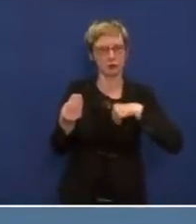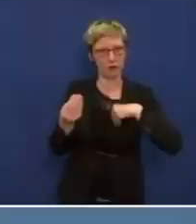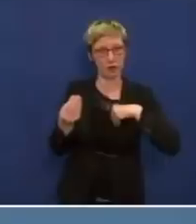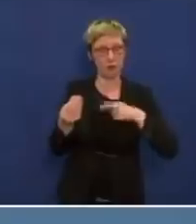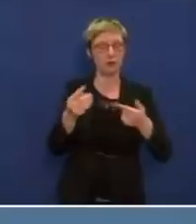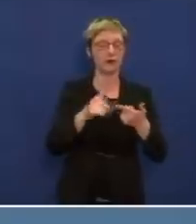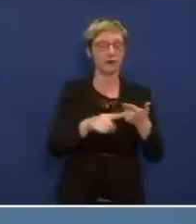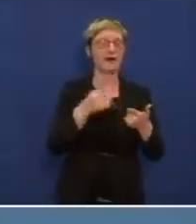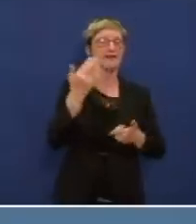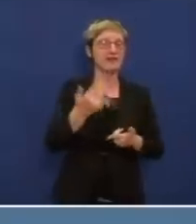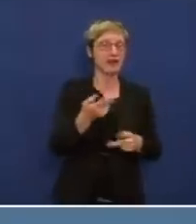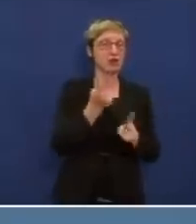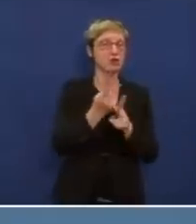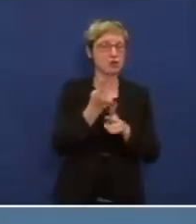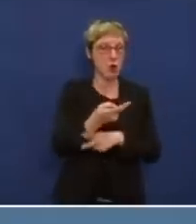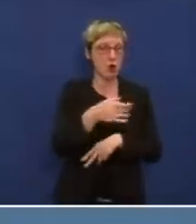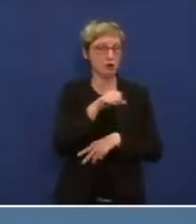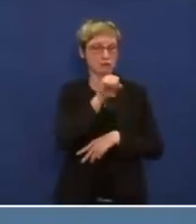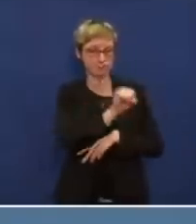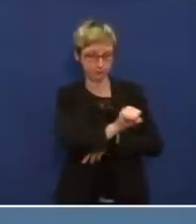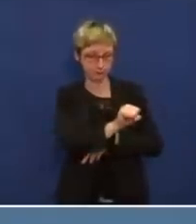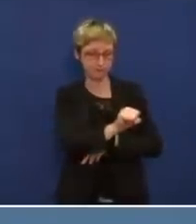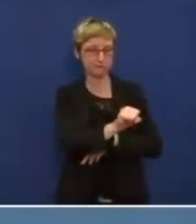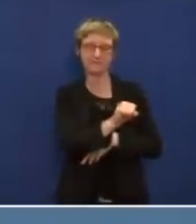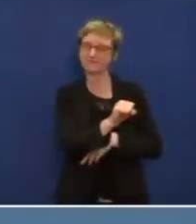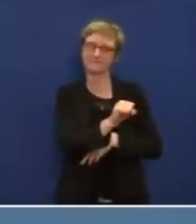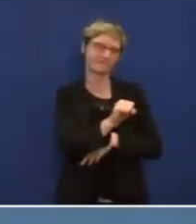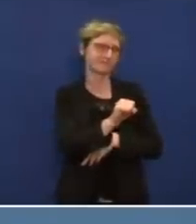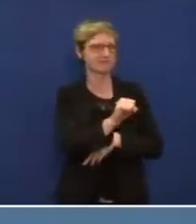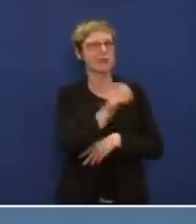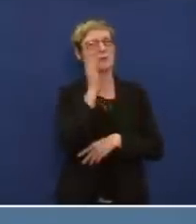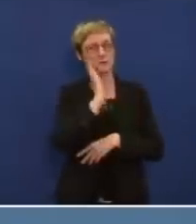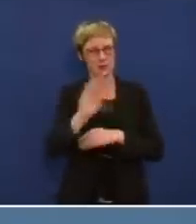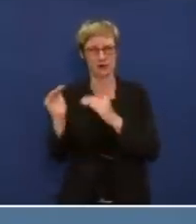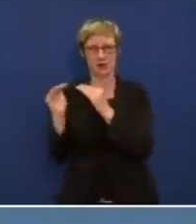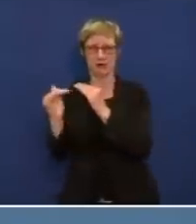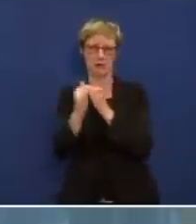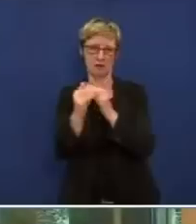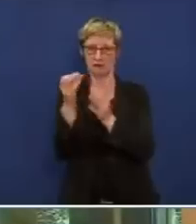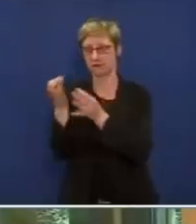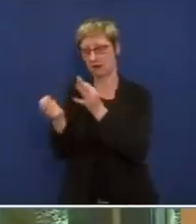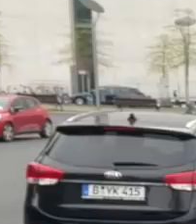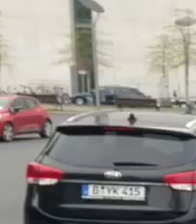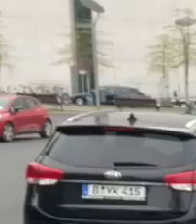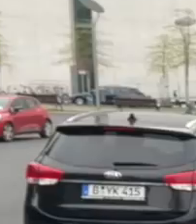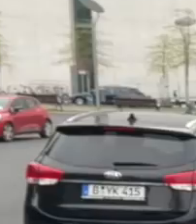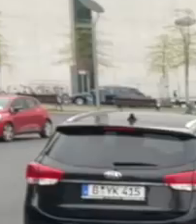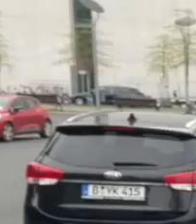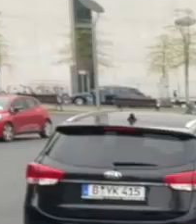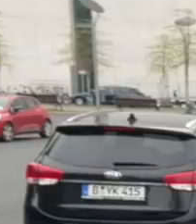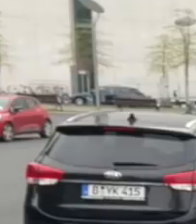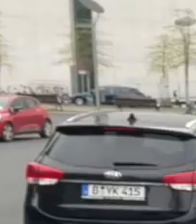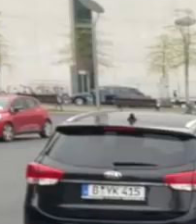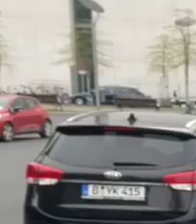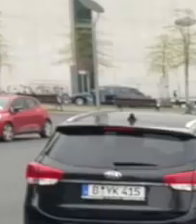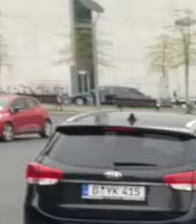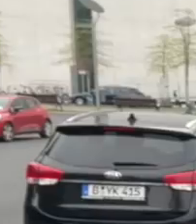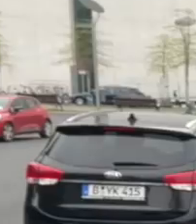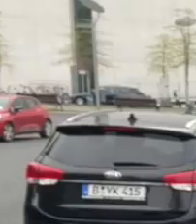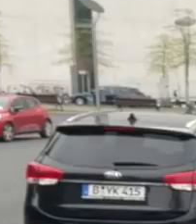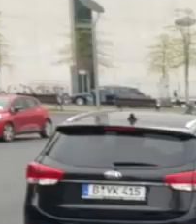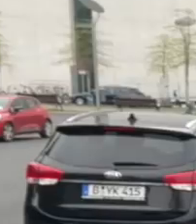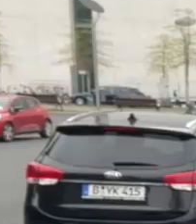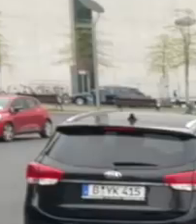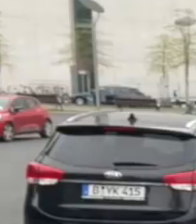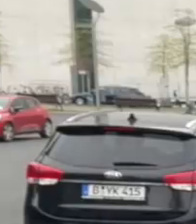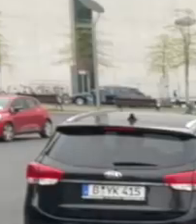wie viel aber noch auf den Intensivstationen derzeit sind. Da müsste ich Sie bitten, sich an die Länder zu wenden. Also auf gut Deutsch nichts Genaues.